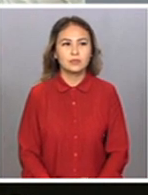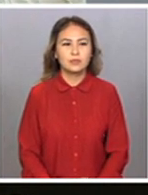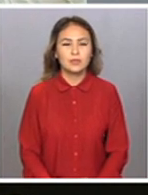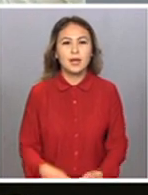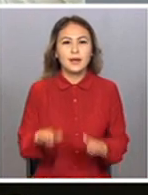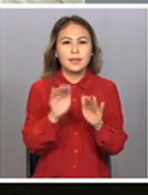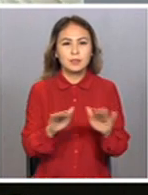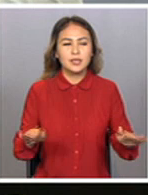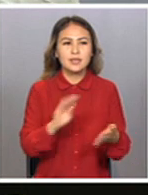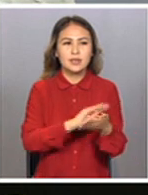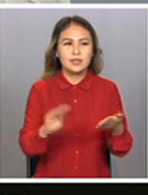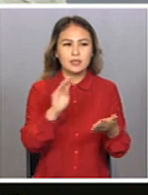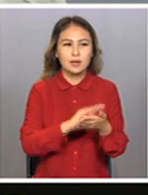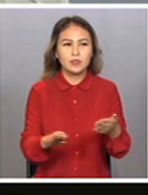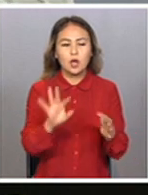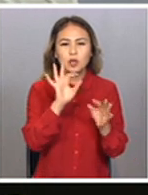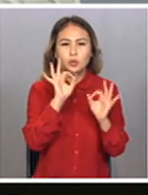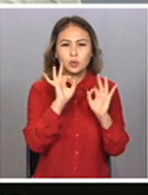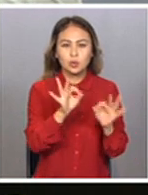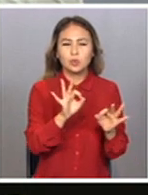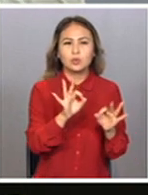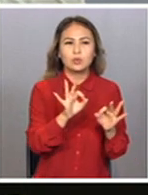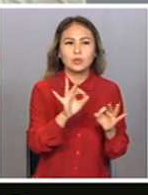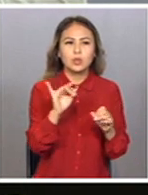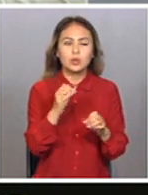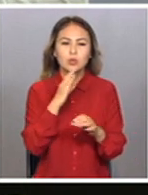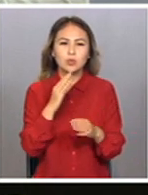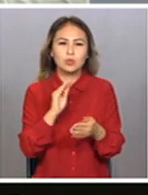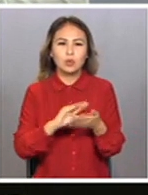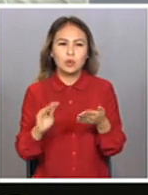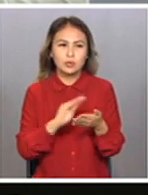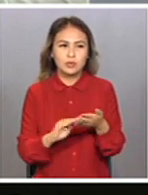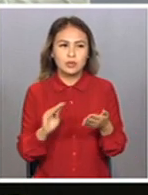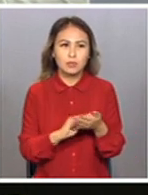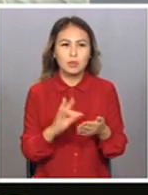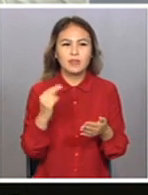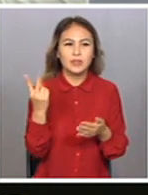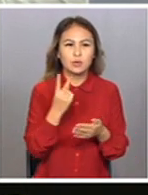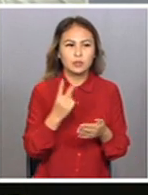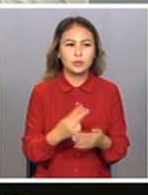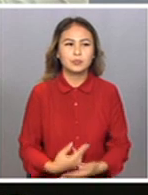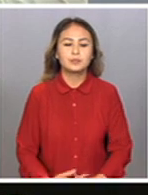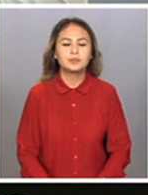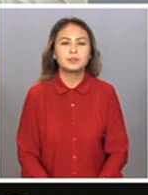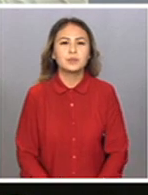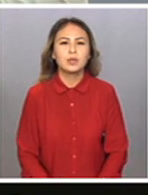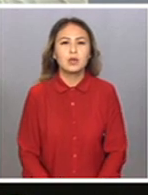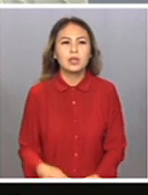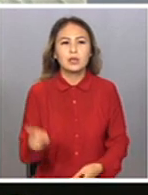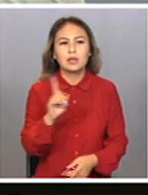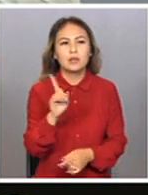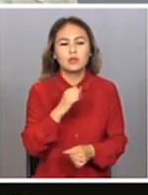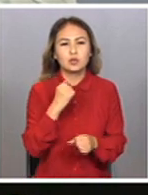Ребята, составьте тонкие и толстые вопросы по второму тексту. Для того,